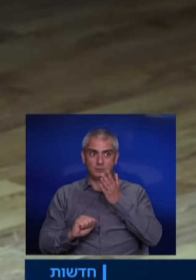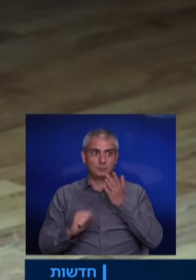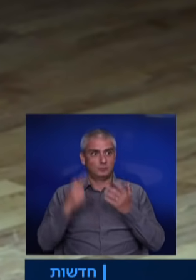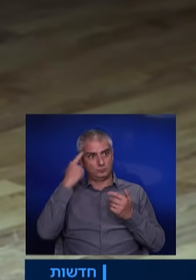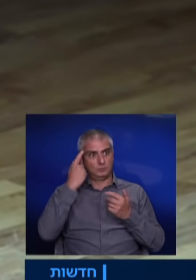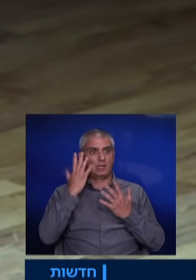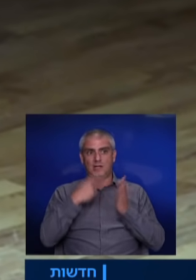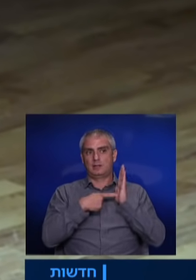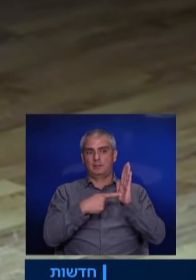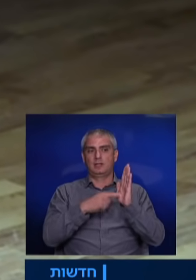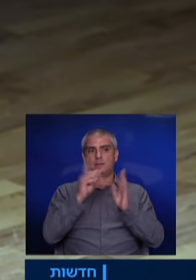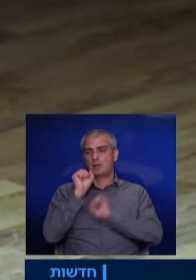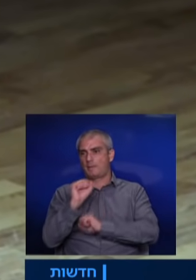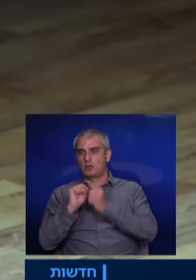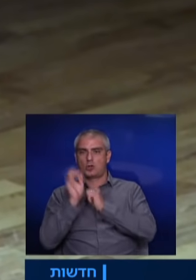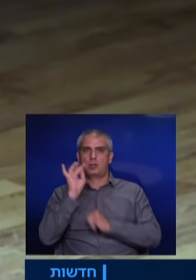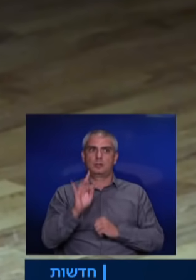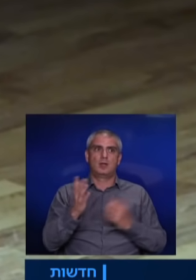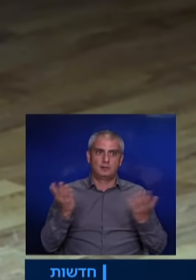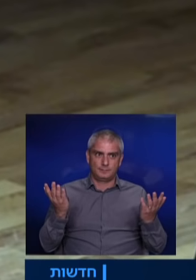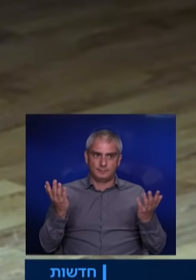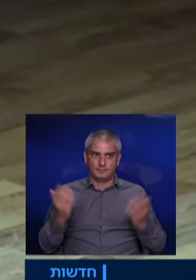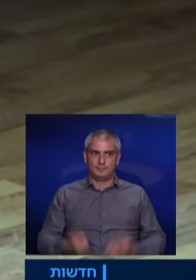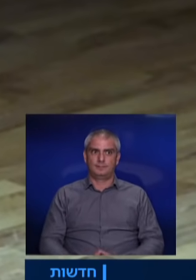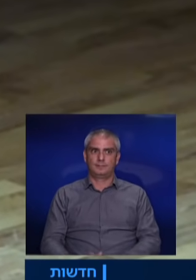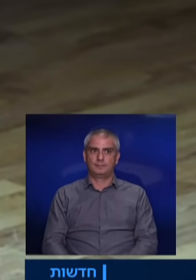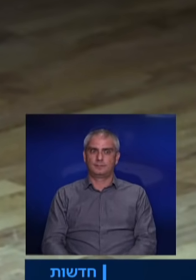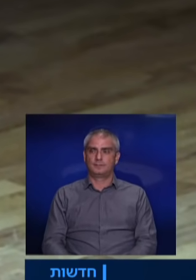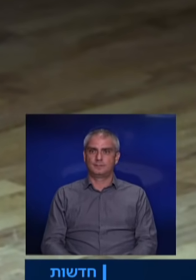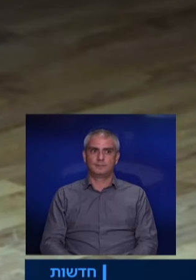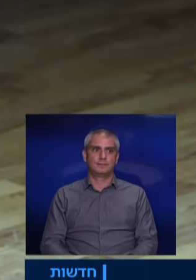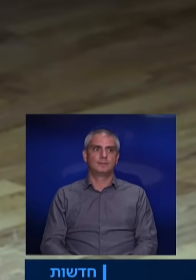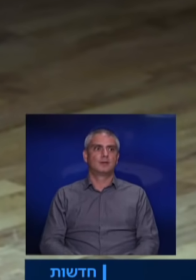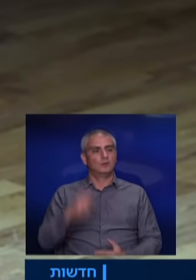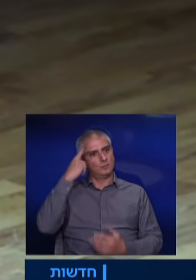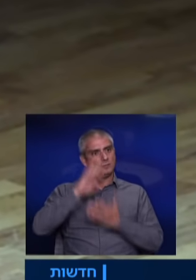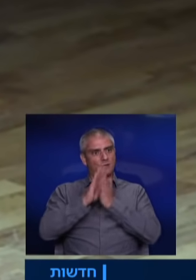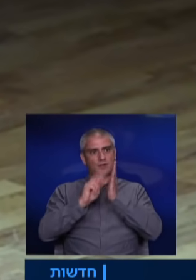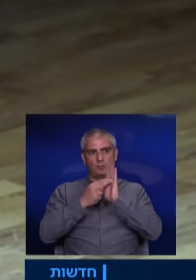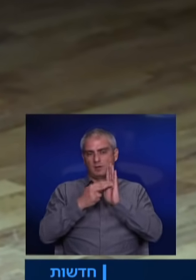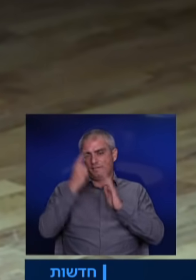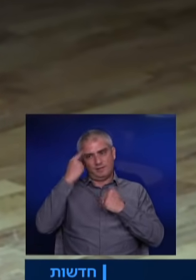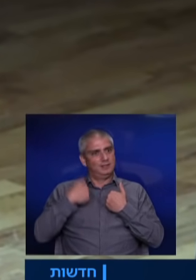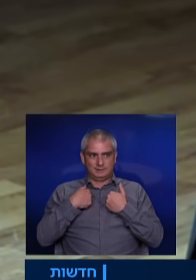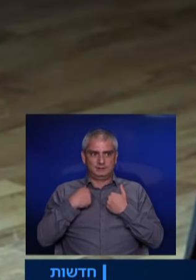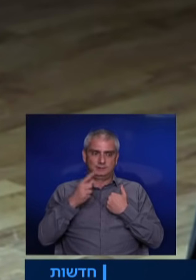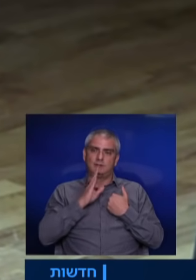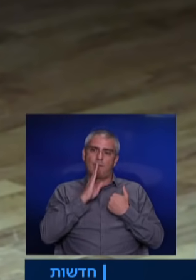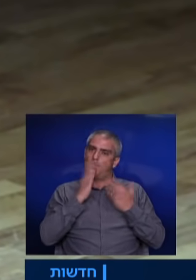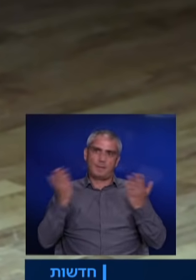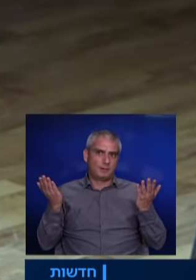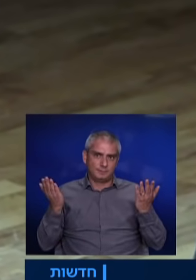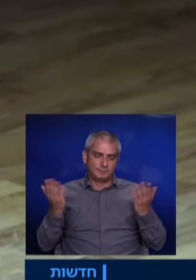that's the way you always will come out. They think you're for this or for that. They think you've become like a politician. And I